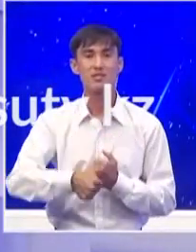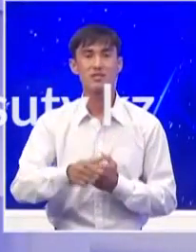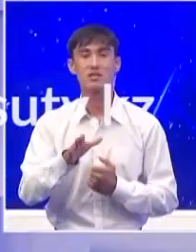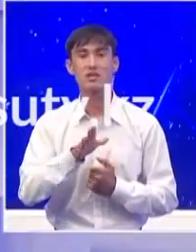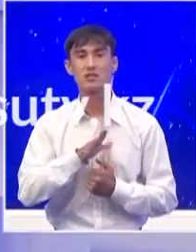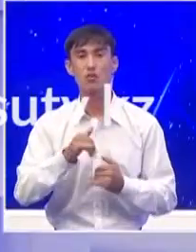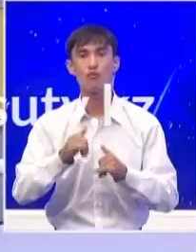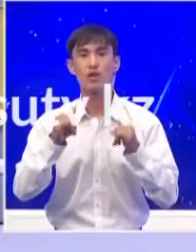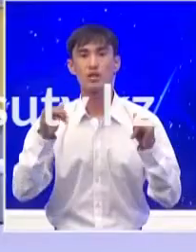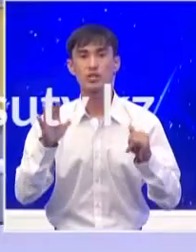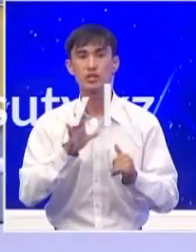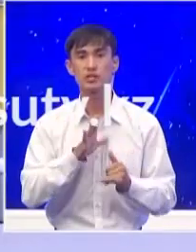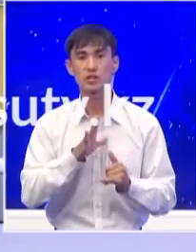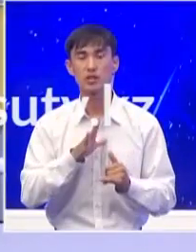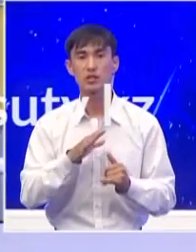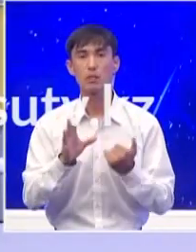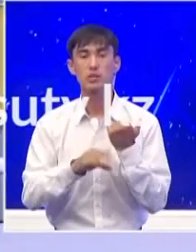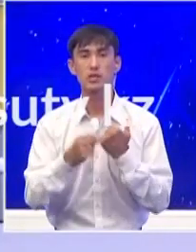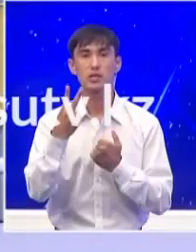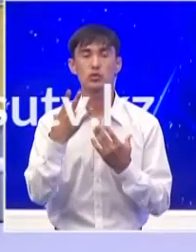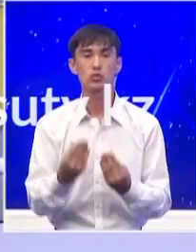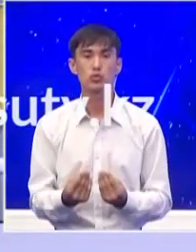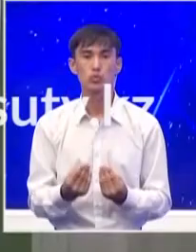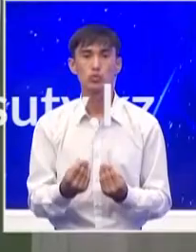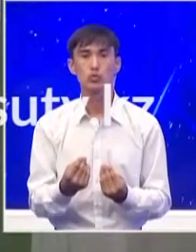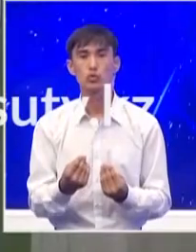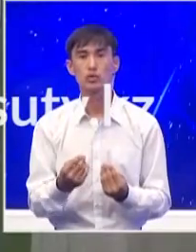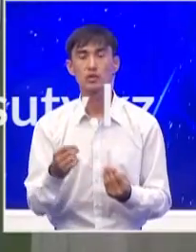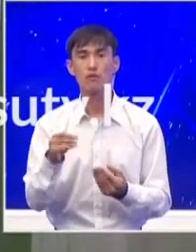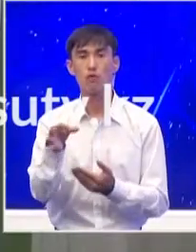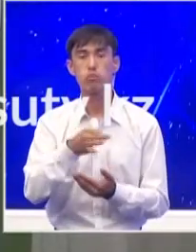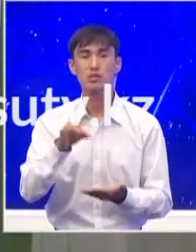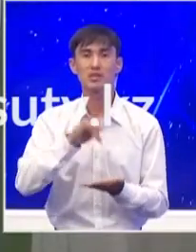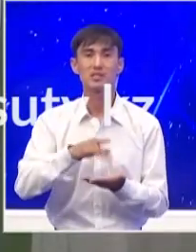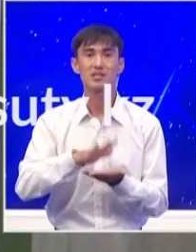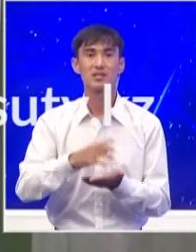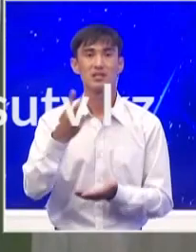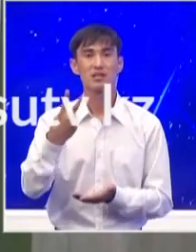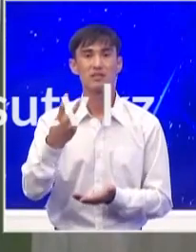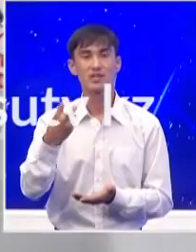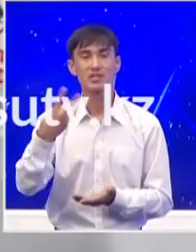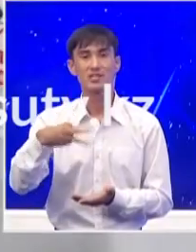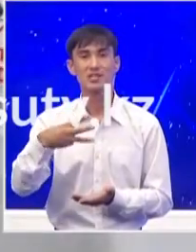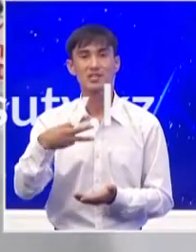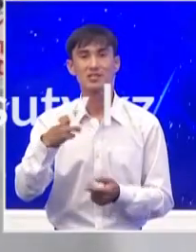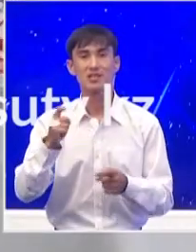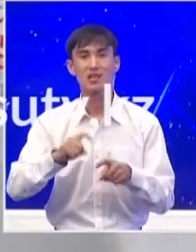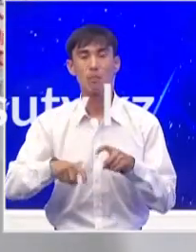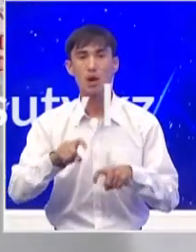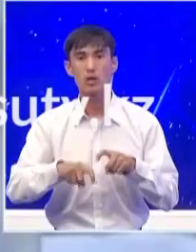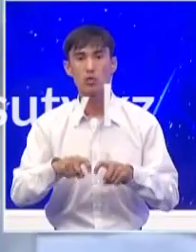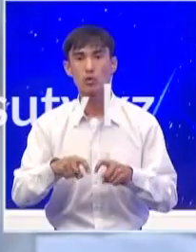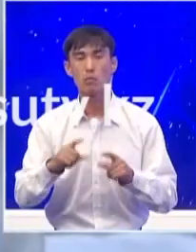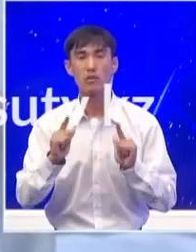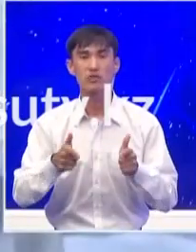значительно увеличился только за последние сутки в области зарегистрировано 230 лабораторно подтвержденных случаев ковры